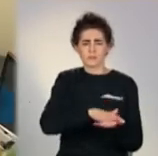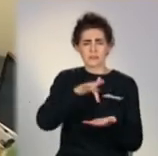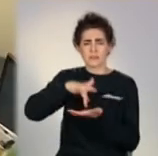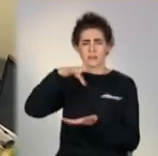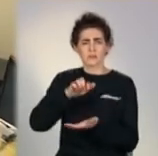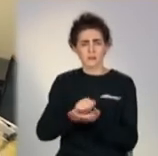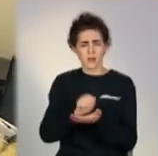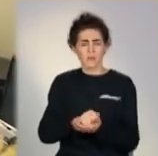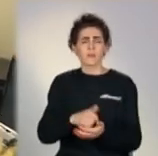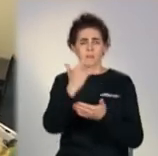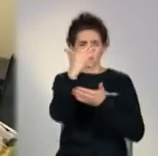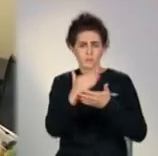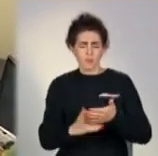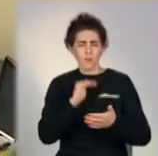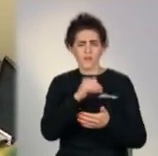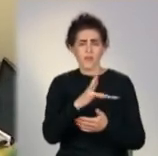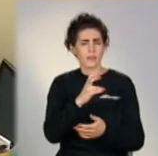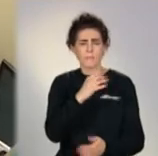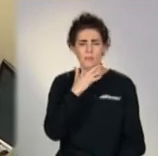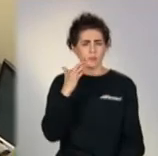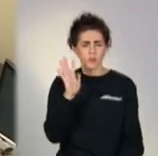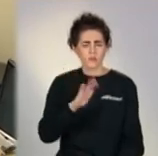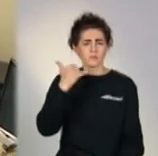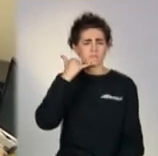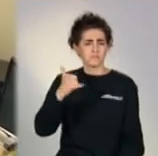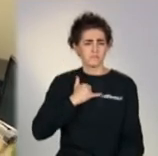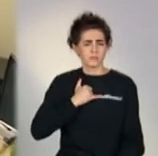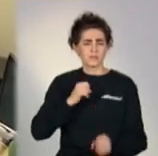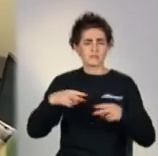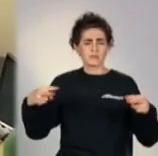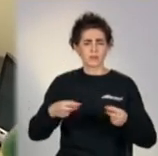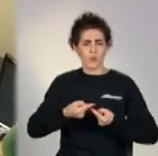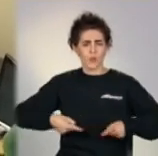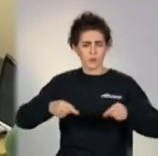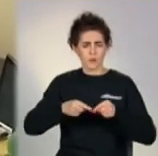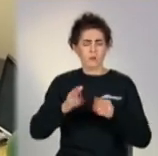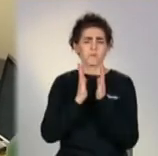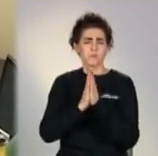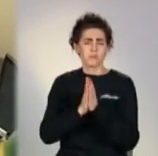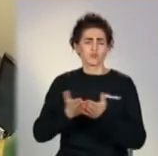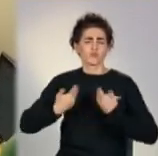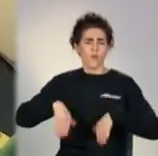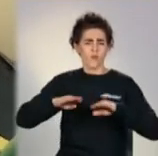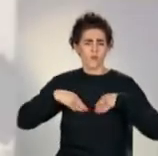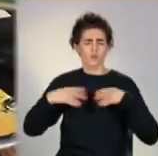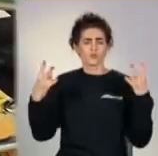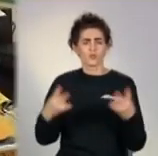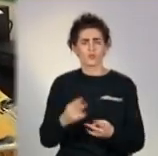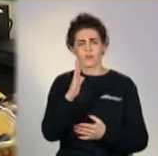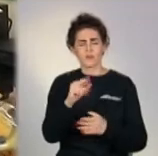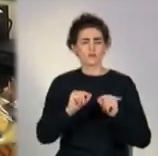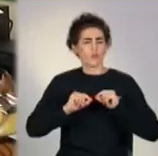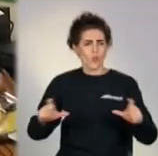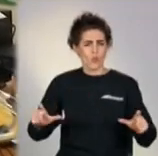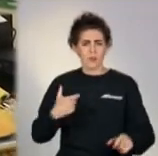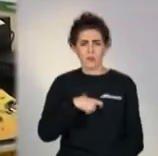так багато. Но мені позвонила сотрудниця рекрутингового відділу і настоятельно рекомендувала обратитися в школу. Я не